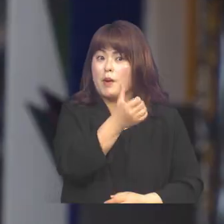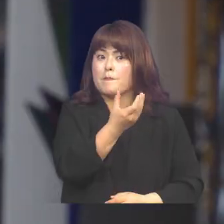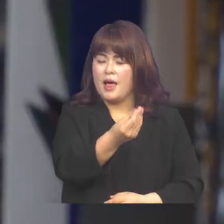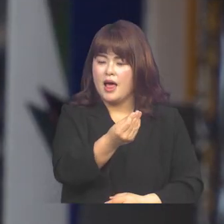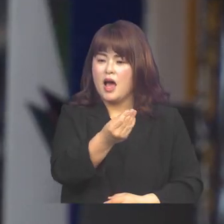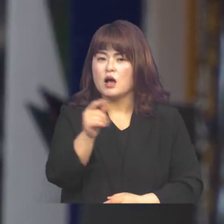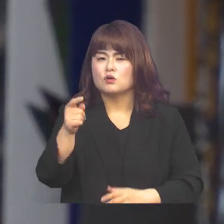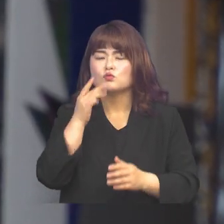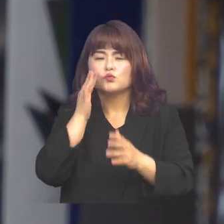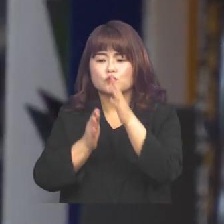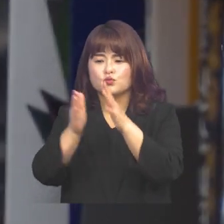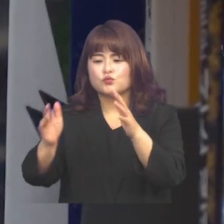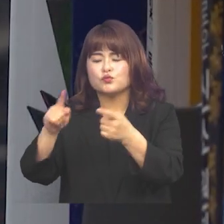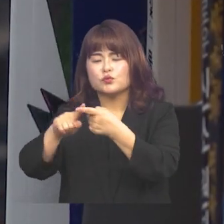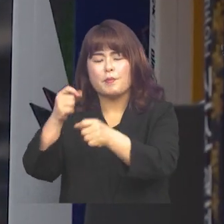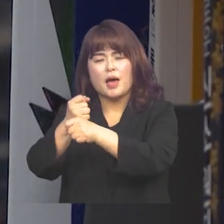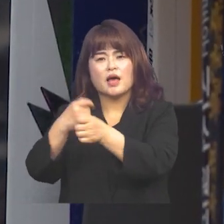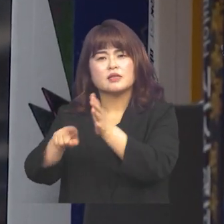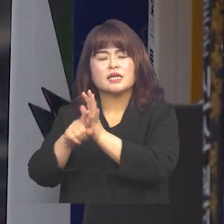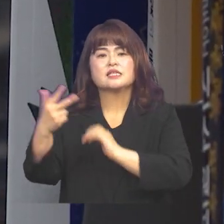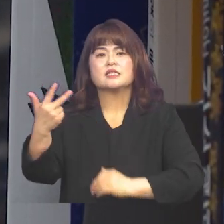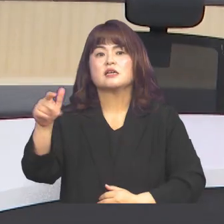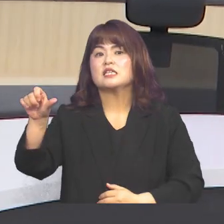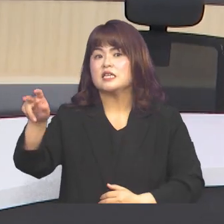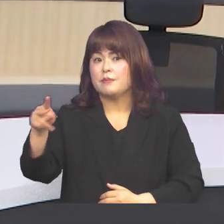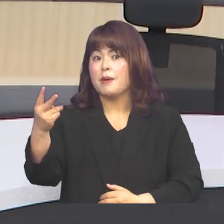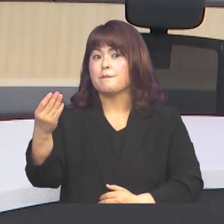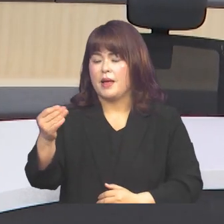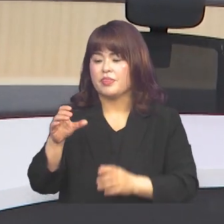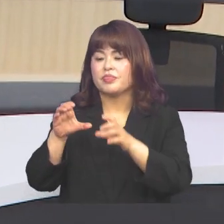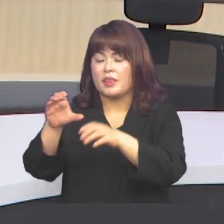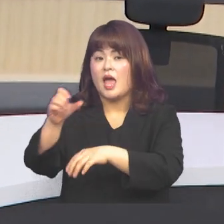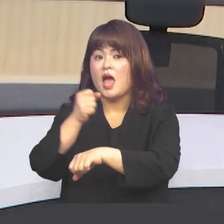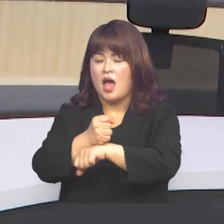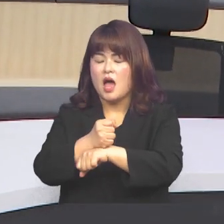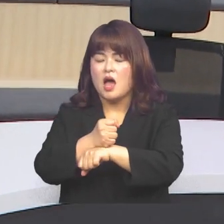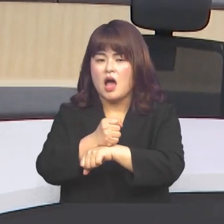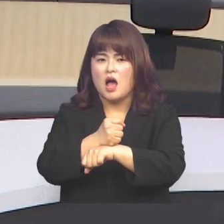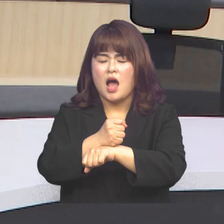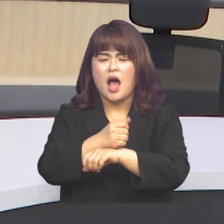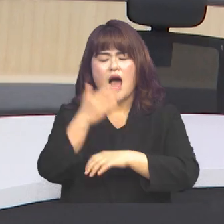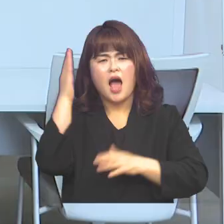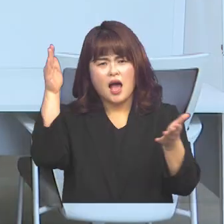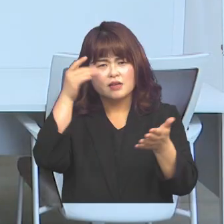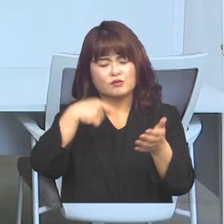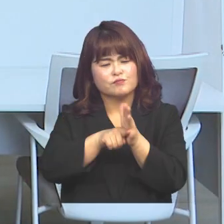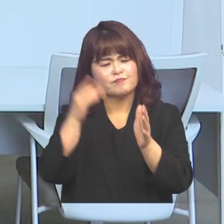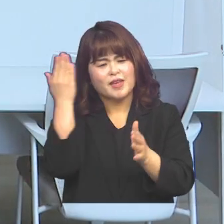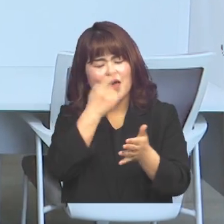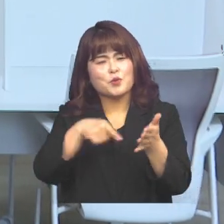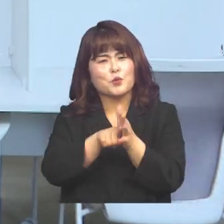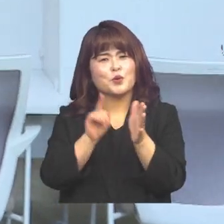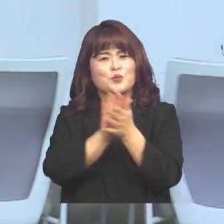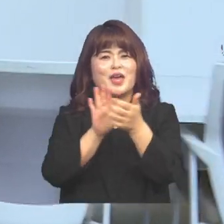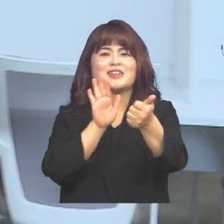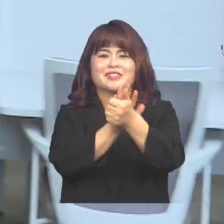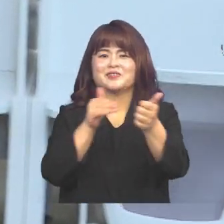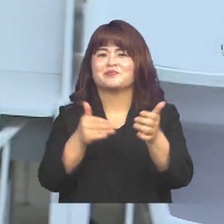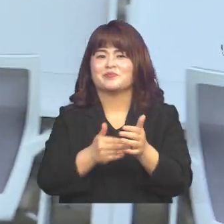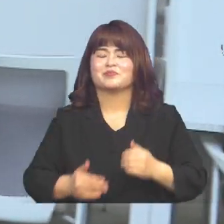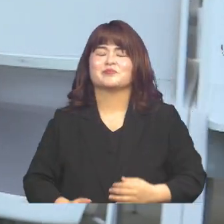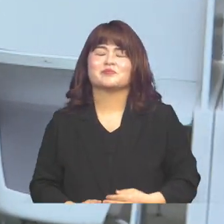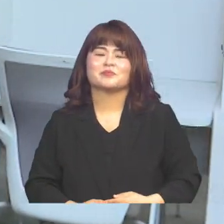9,500만 원, 인조잔디 운동장 조성에 7,200여만 원을 투입해 학생들이 쾌적한 환경을 누릴 수